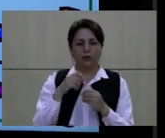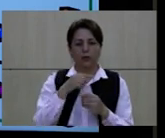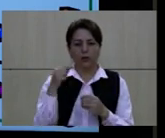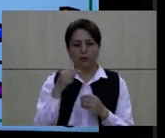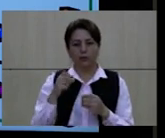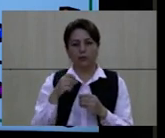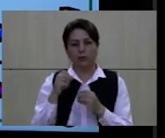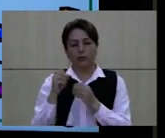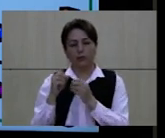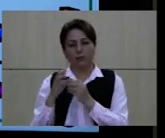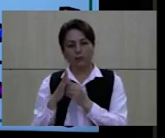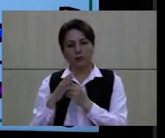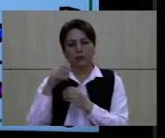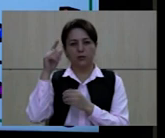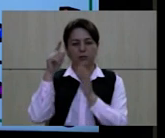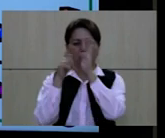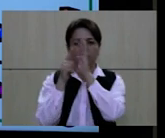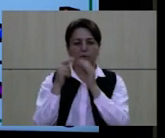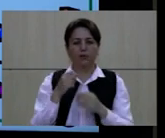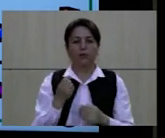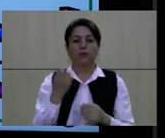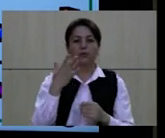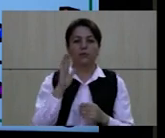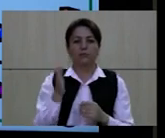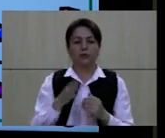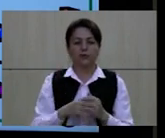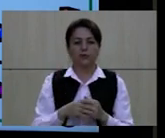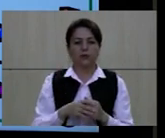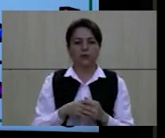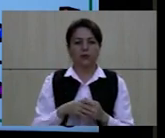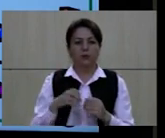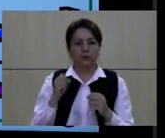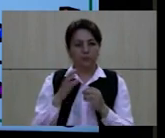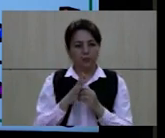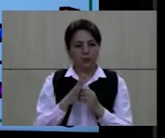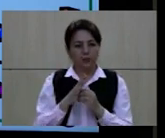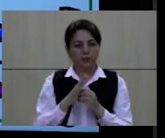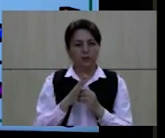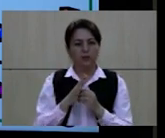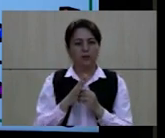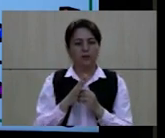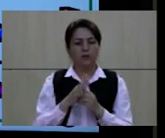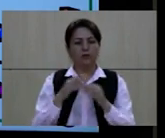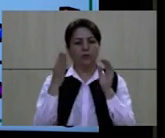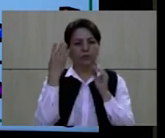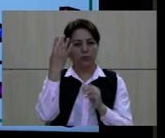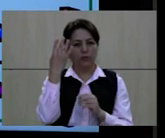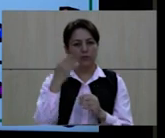ayru 15 dan 7. Xo'sh, nechiga teng? 15 dan 4